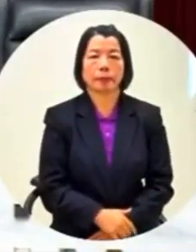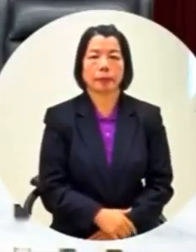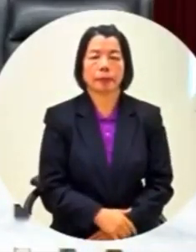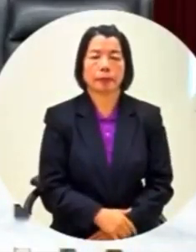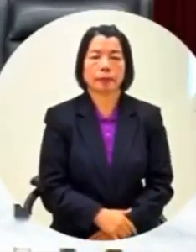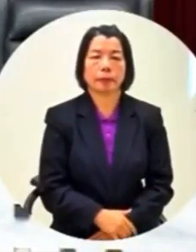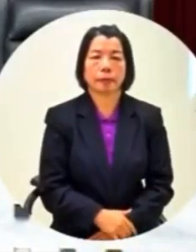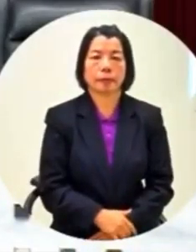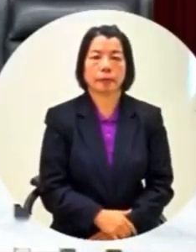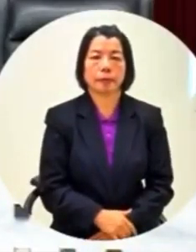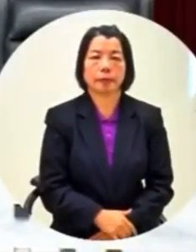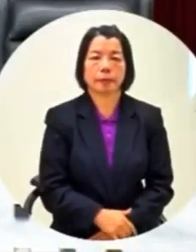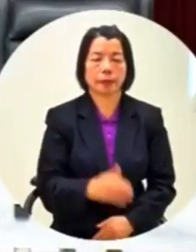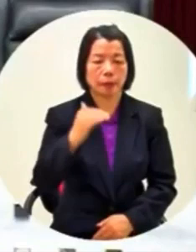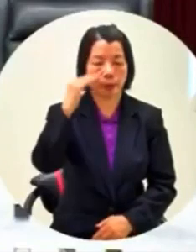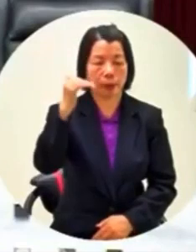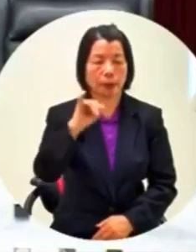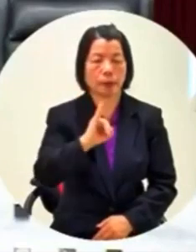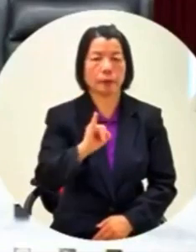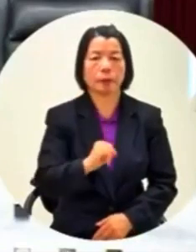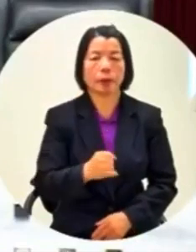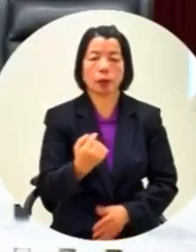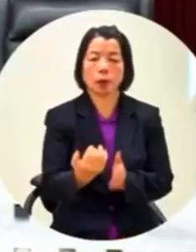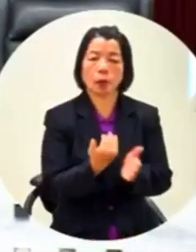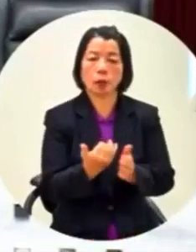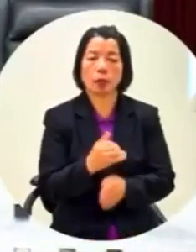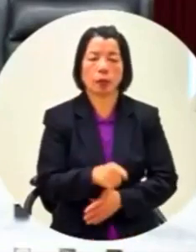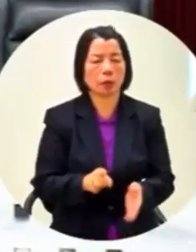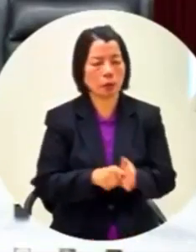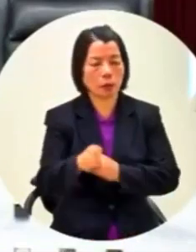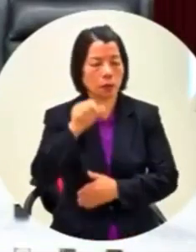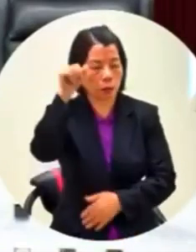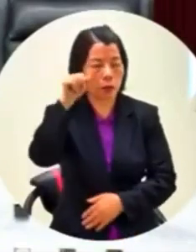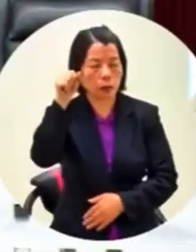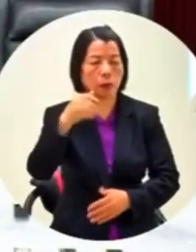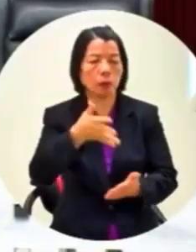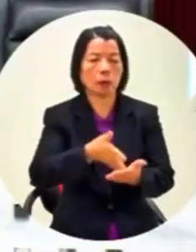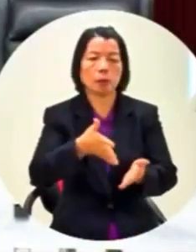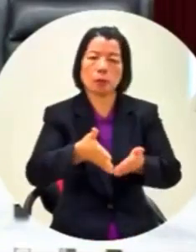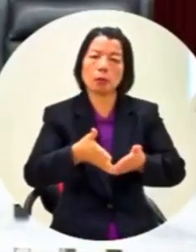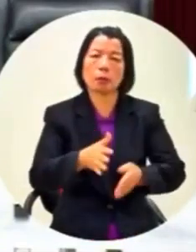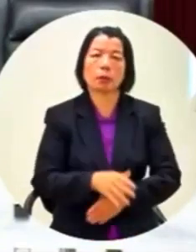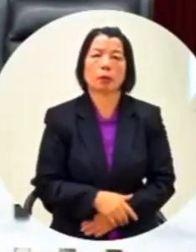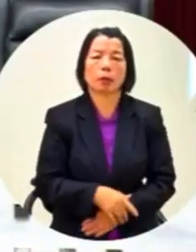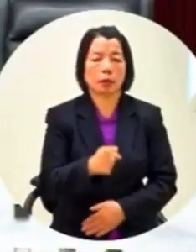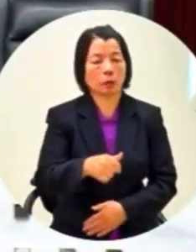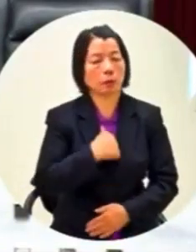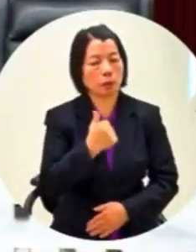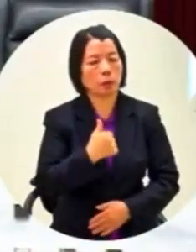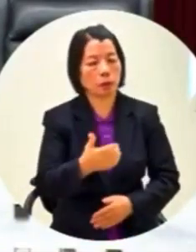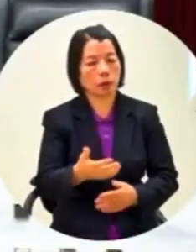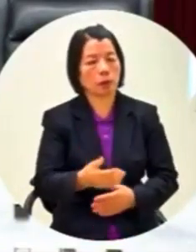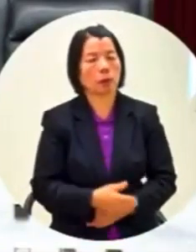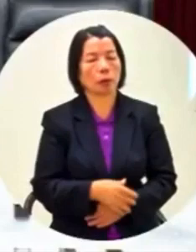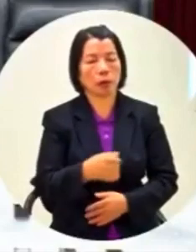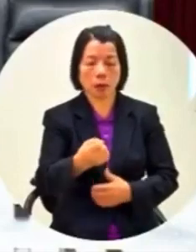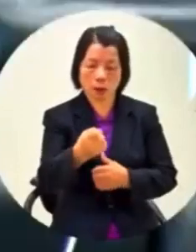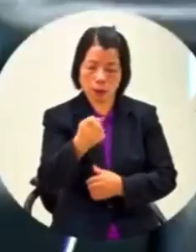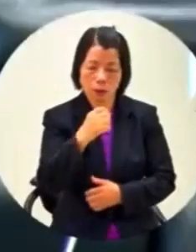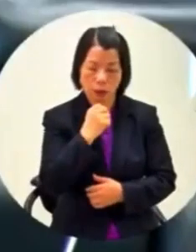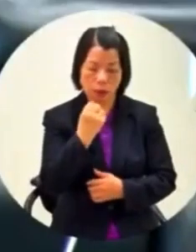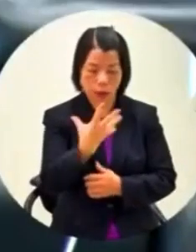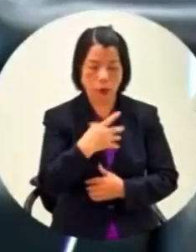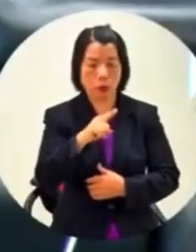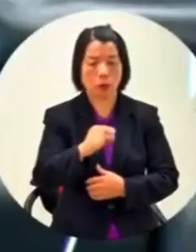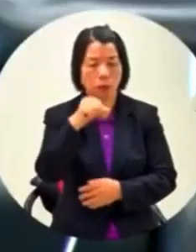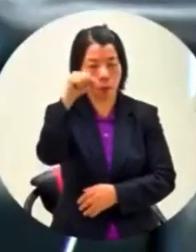高敏玲议员， 好，因为我刚才一直举手要发言，那您刚刚确实也看到我举手发言，理应在